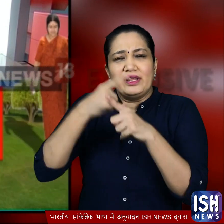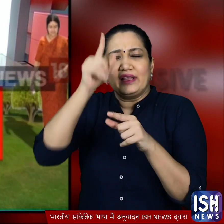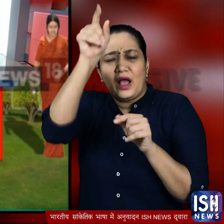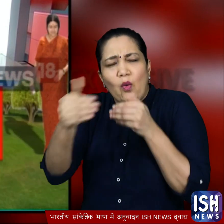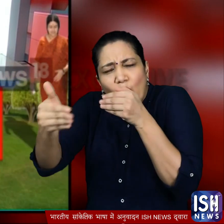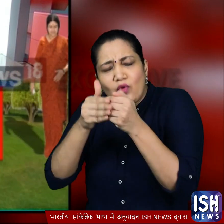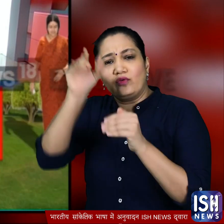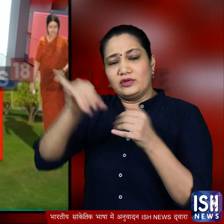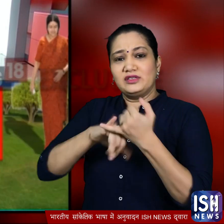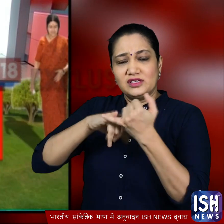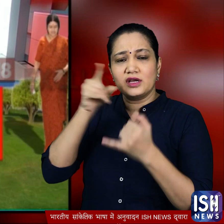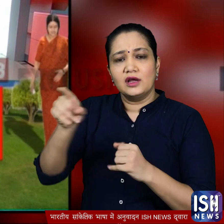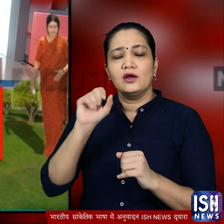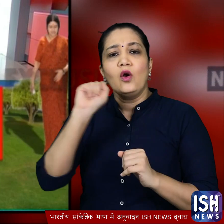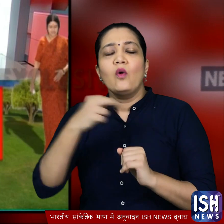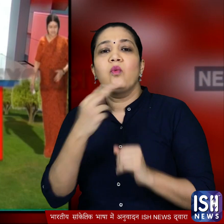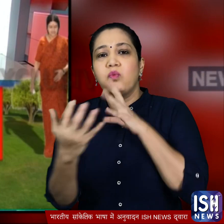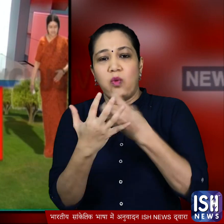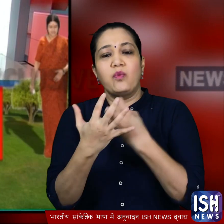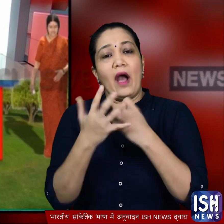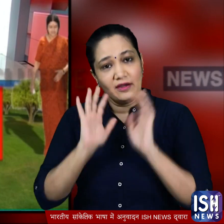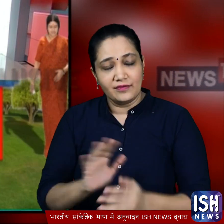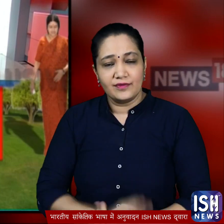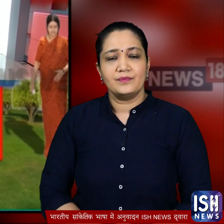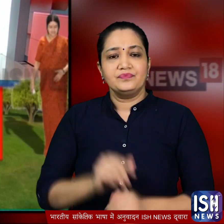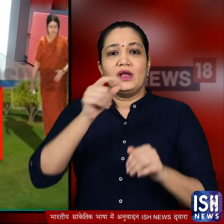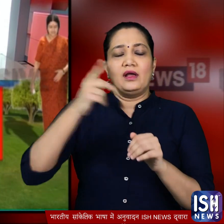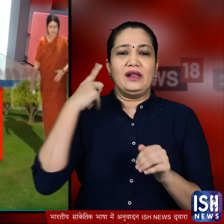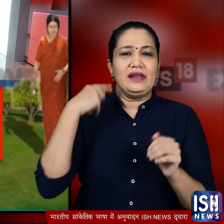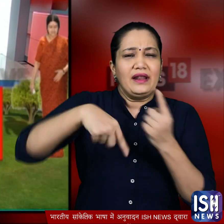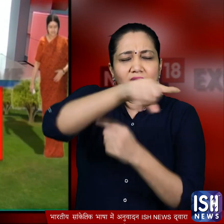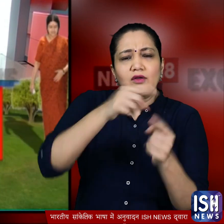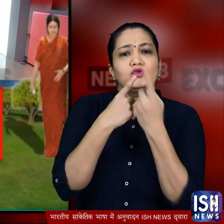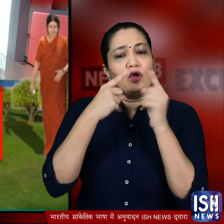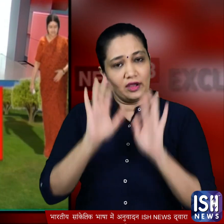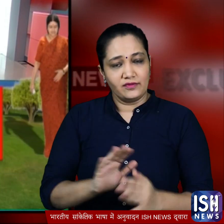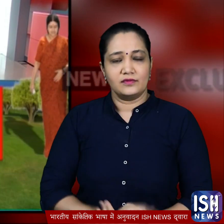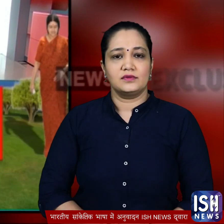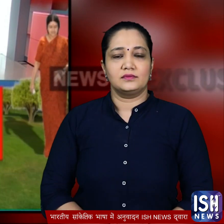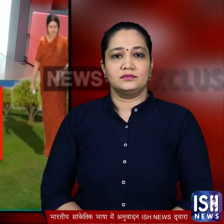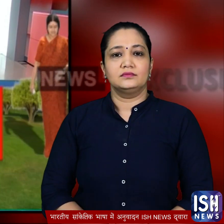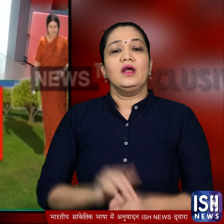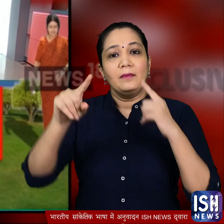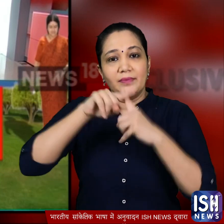की करीबी कही जाने वाली शशिकला का एक ऑडियो वायरल हुआ था, जिसमें वो पार्टी के कुछ लोगों से बात करती सुनाई दी